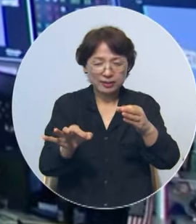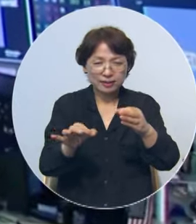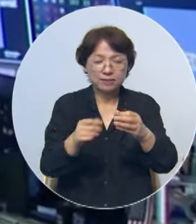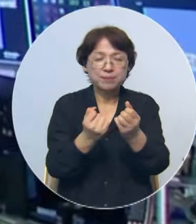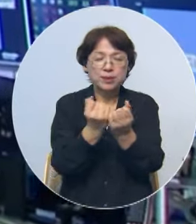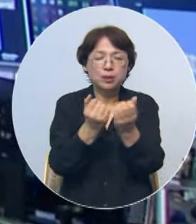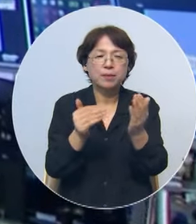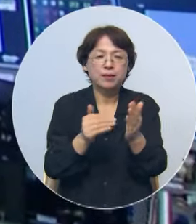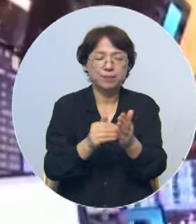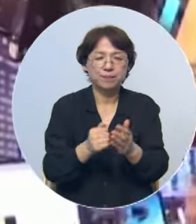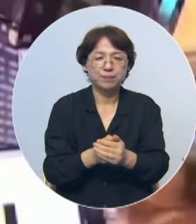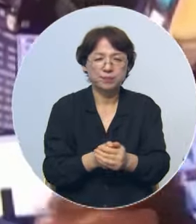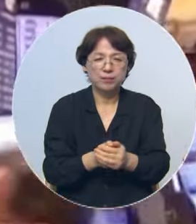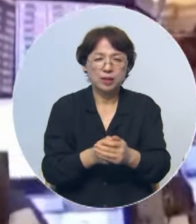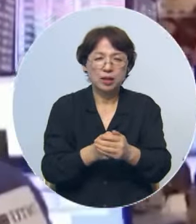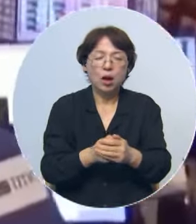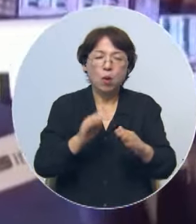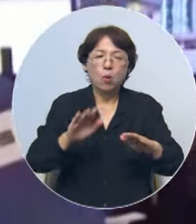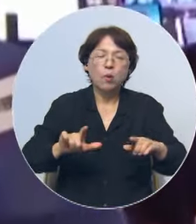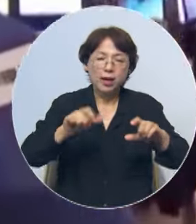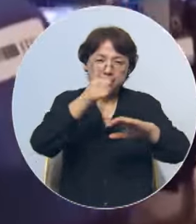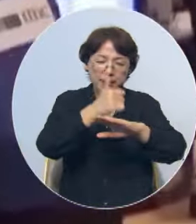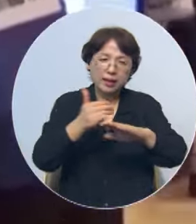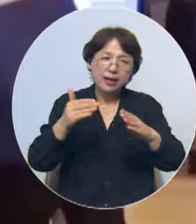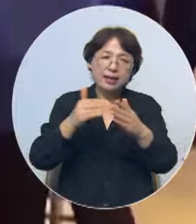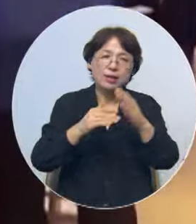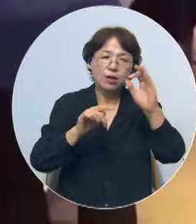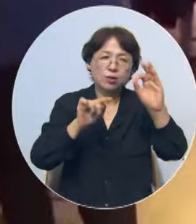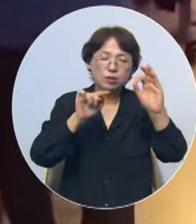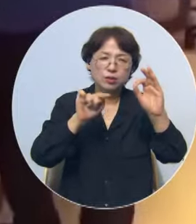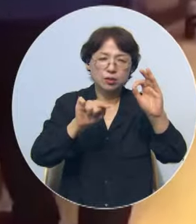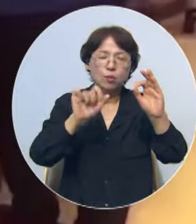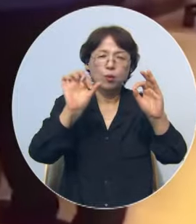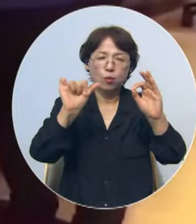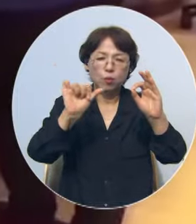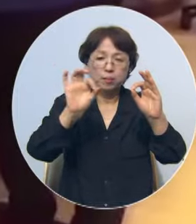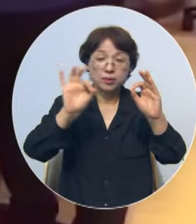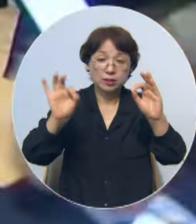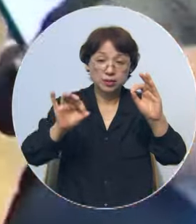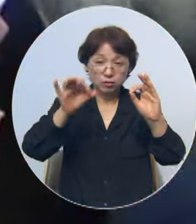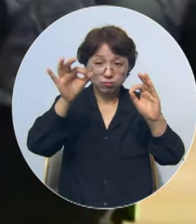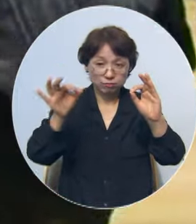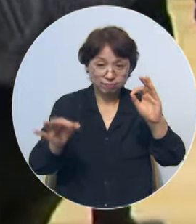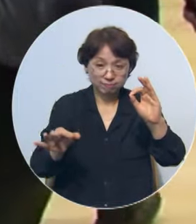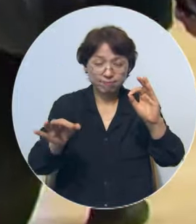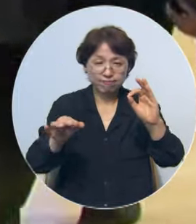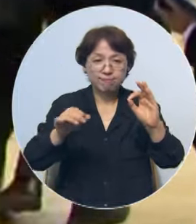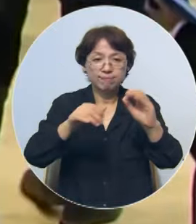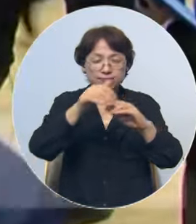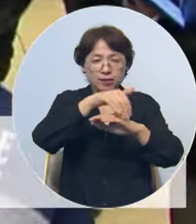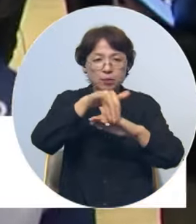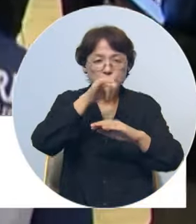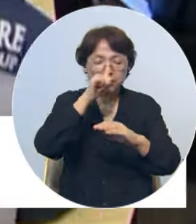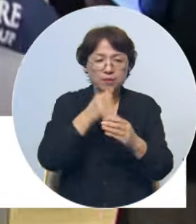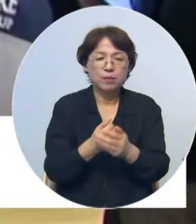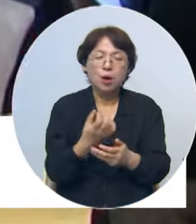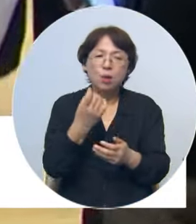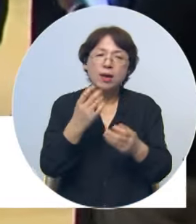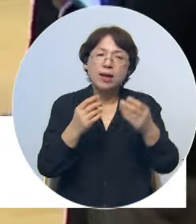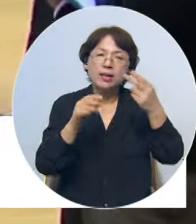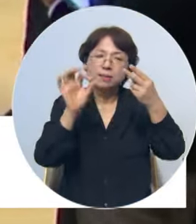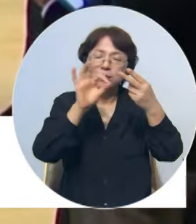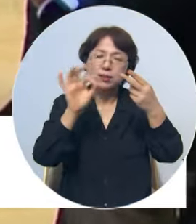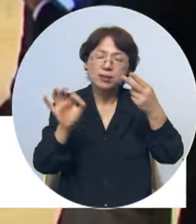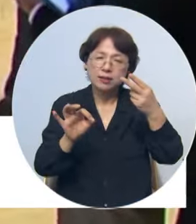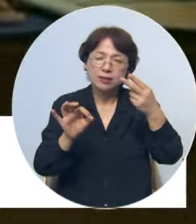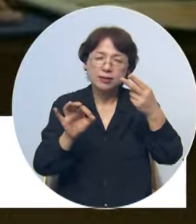추가 0.5%포인트 더 인하될 가능성을 시사하며 금리 인하 기조를 예고했습니다. 이로써 기존 2%포인트 차로